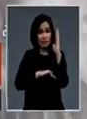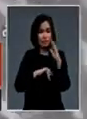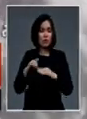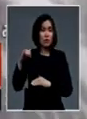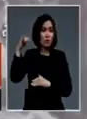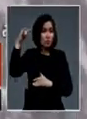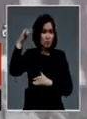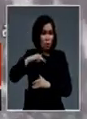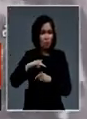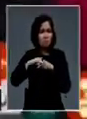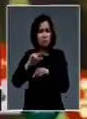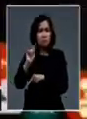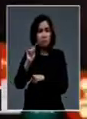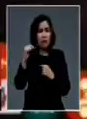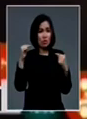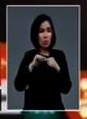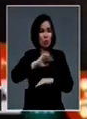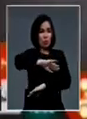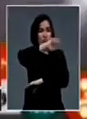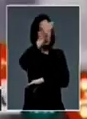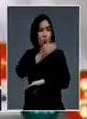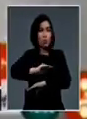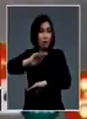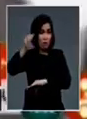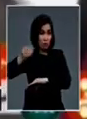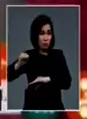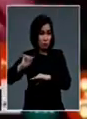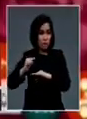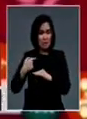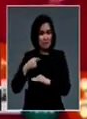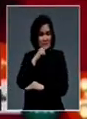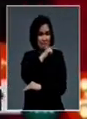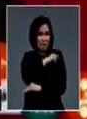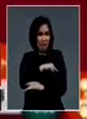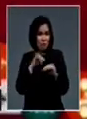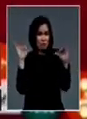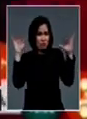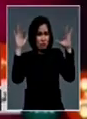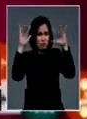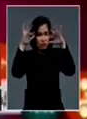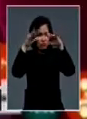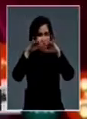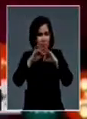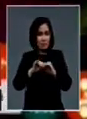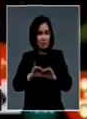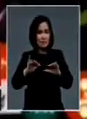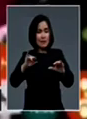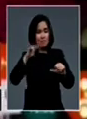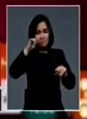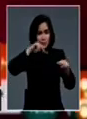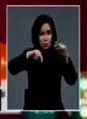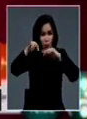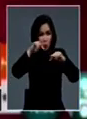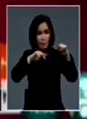ายการบินของอิหร่านตกนี่นะครับเป็นพื้นที่เขตภูเขาแล้วบริเวณนั้นเนี่ยถูกปกคลุมไปด้วยหิมะที่ตกหนักส่งผลให้เป็นอุปสรรคต่อการ